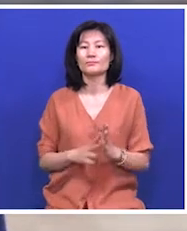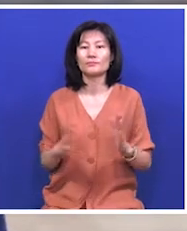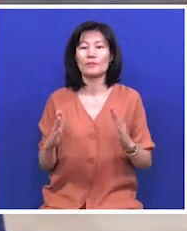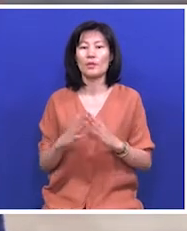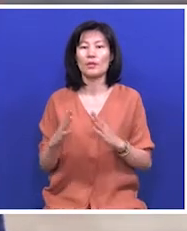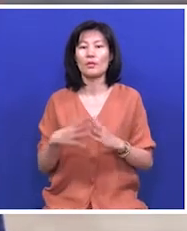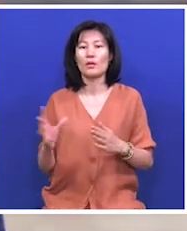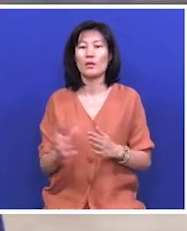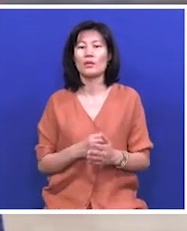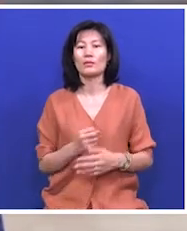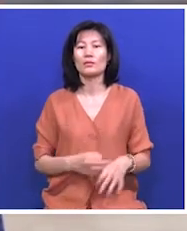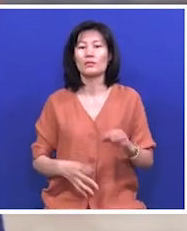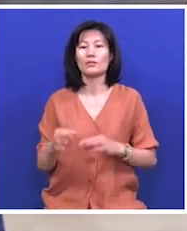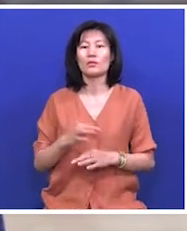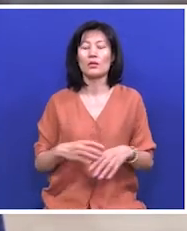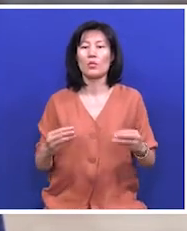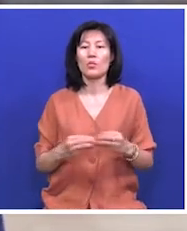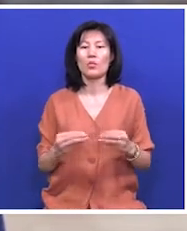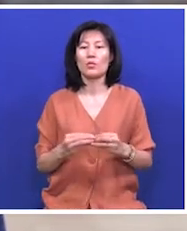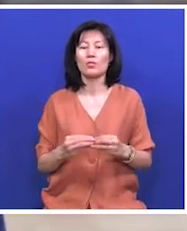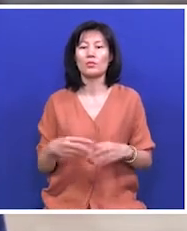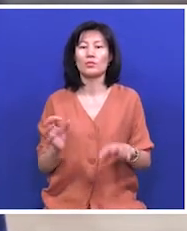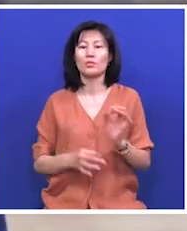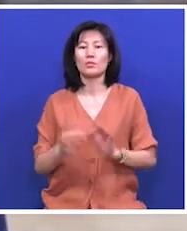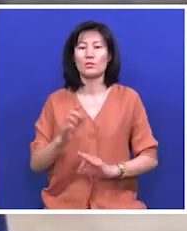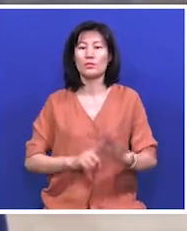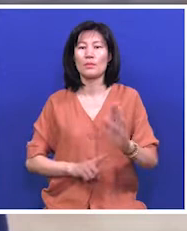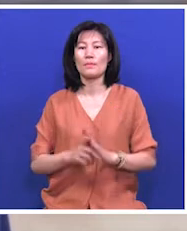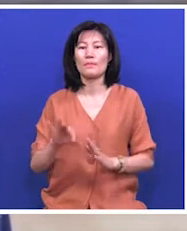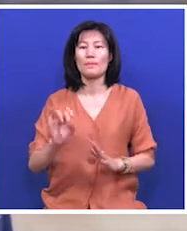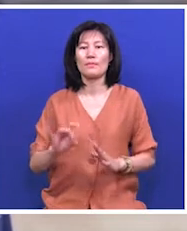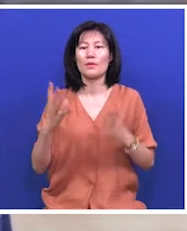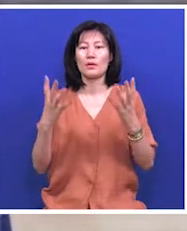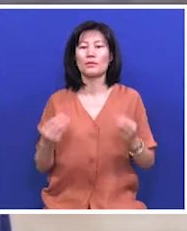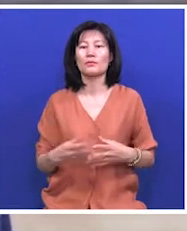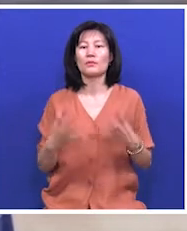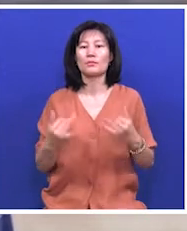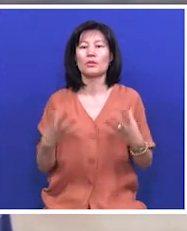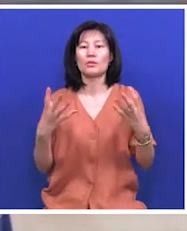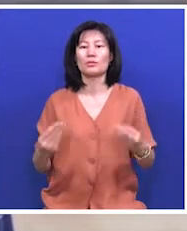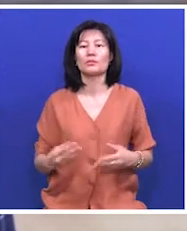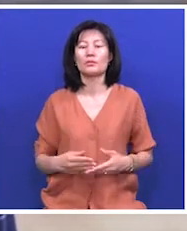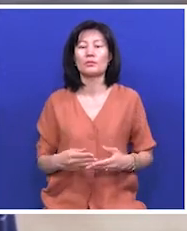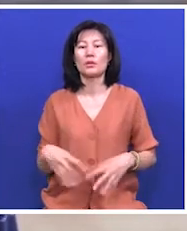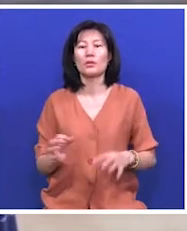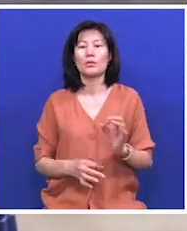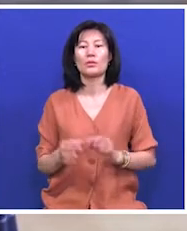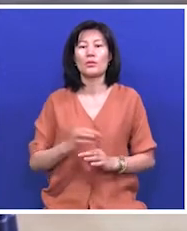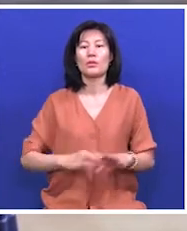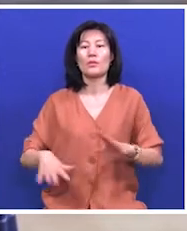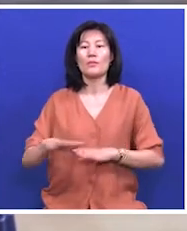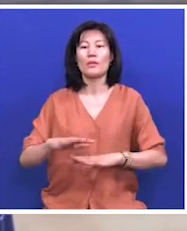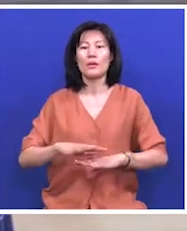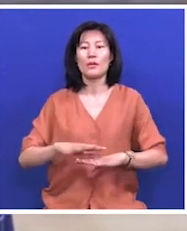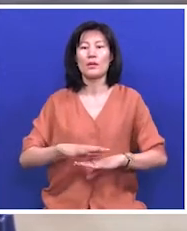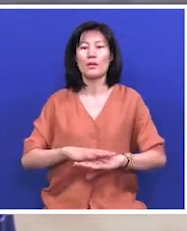алғанбыз. Құрылысты 10 күні бастағанбыз, 10 май күні. бүгінгі күнге құрылыстың